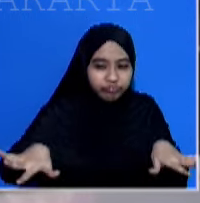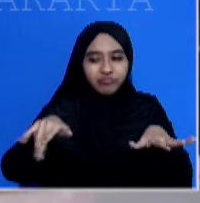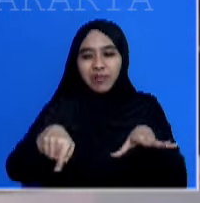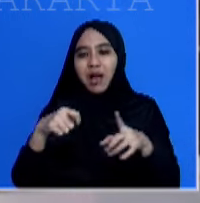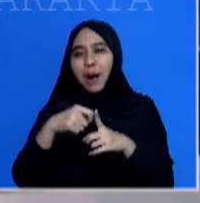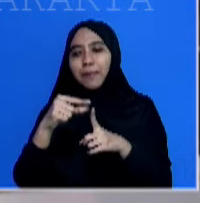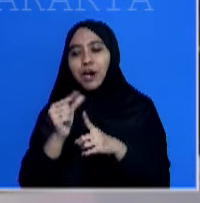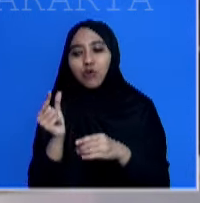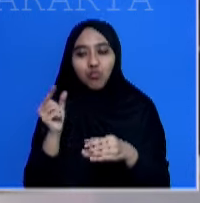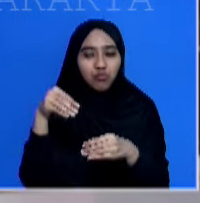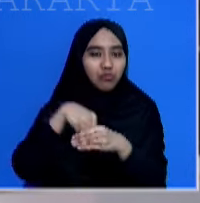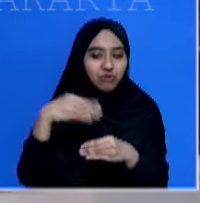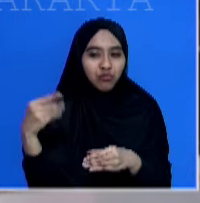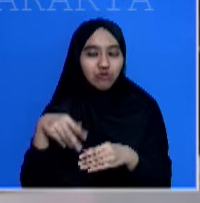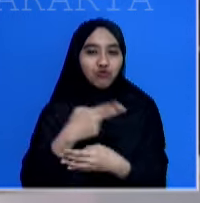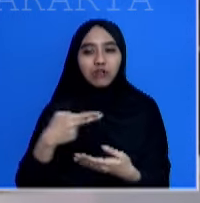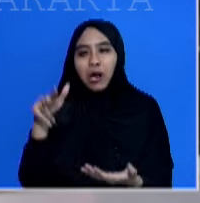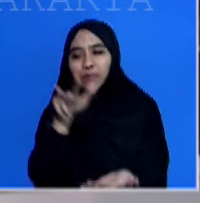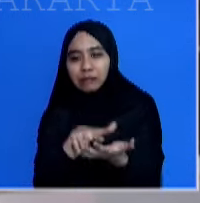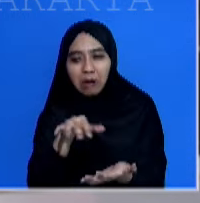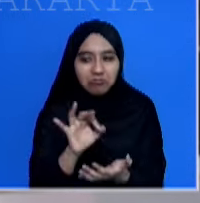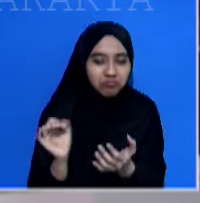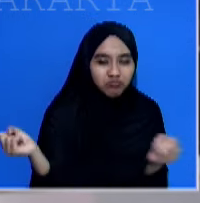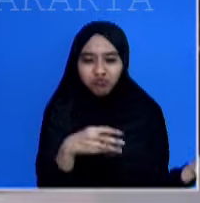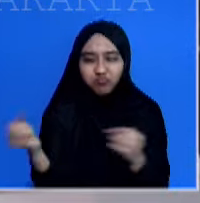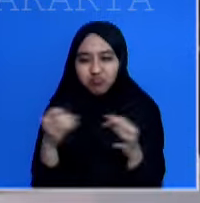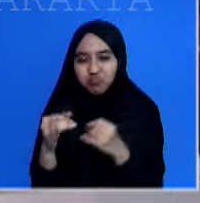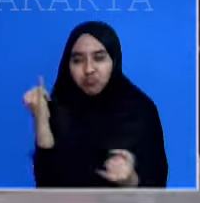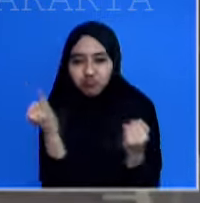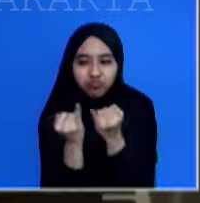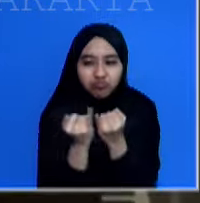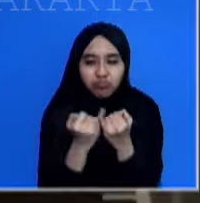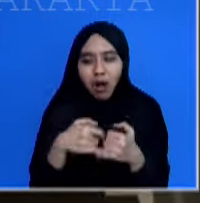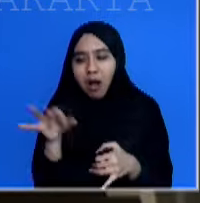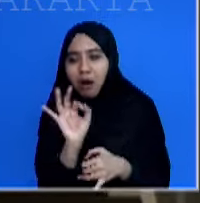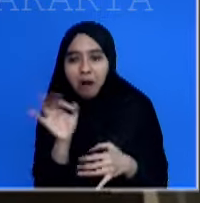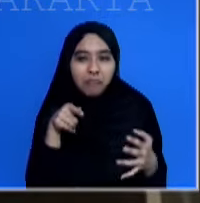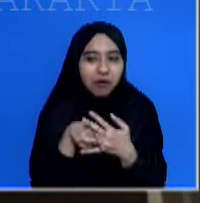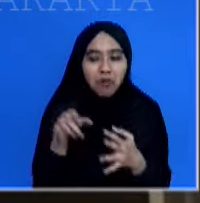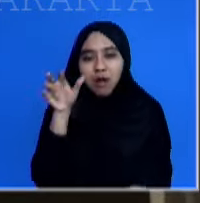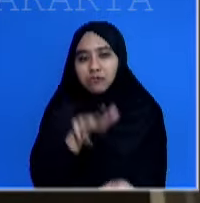Indonesia sebagai dasar hukum tidak adanya perselisihan hasil pemilihan umum.